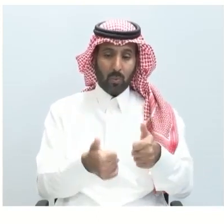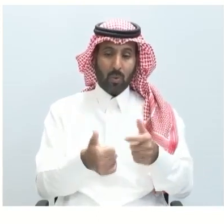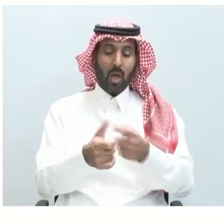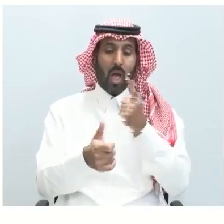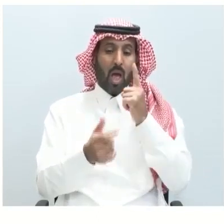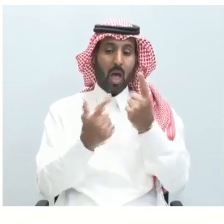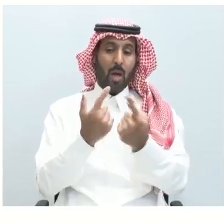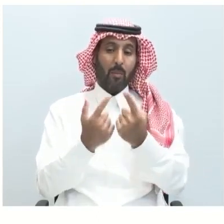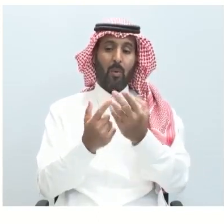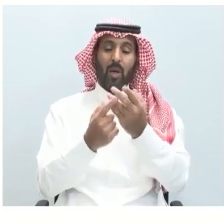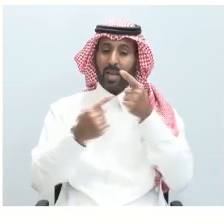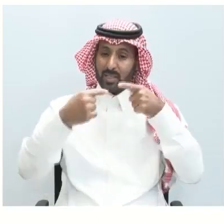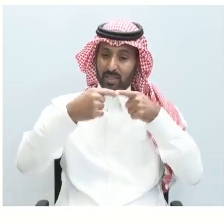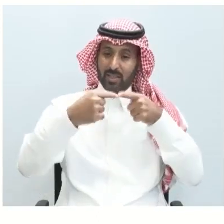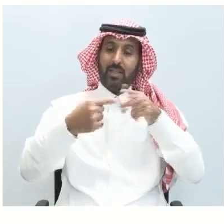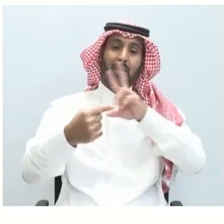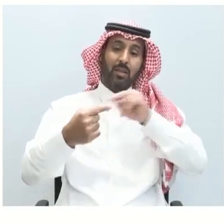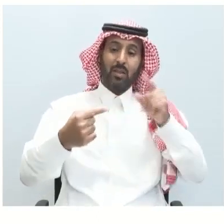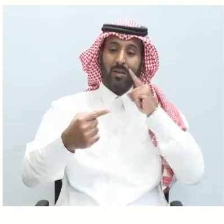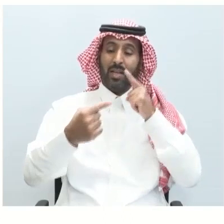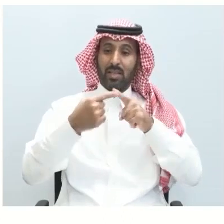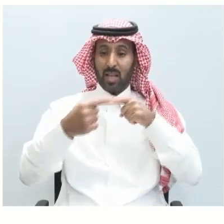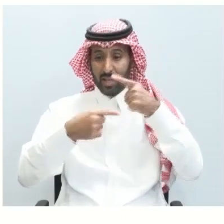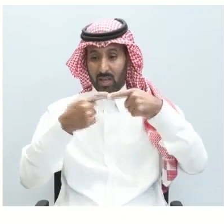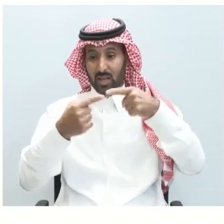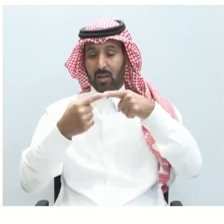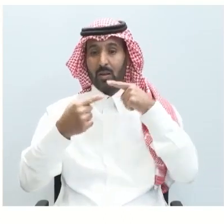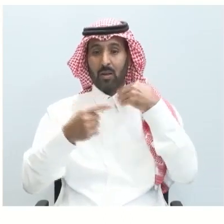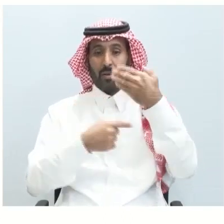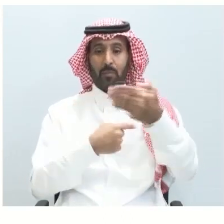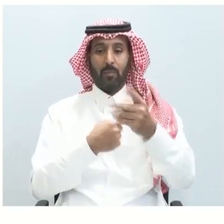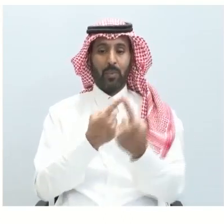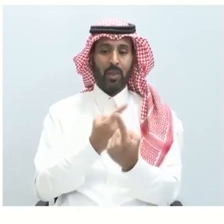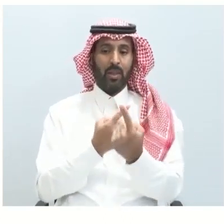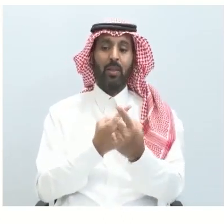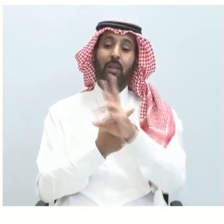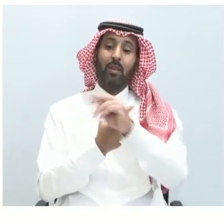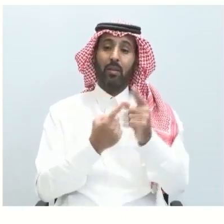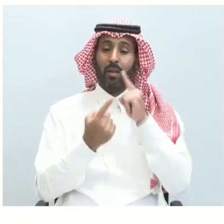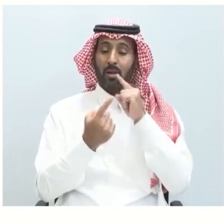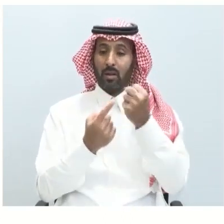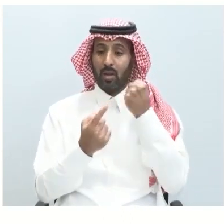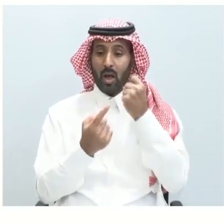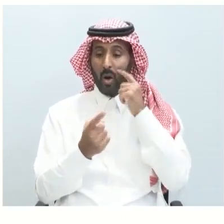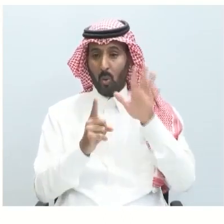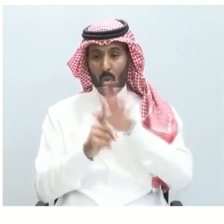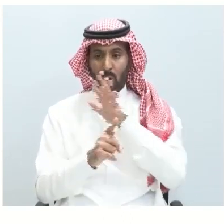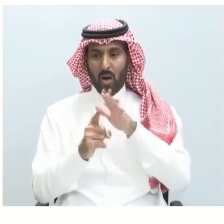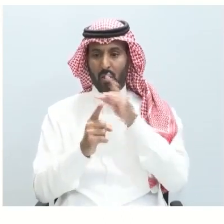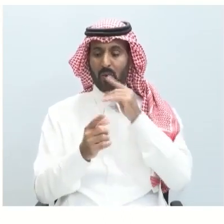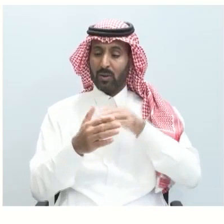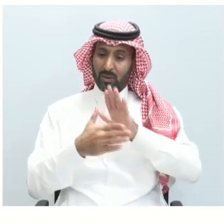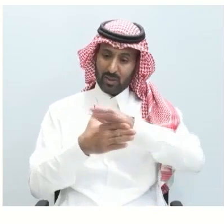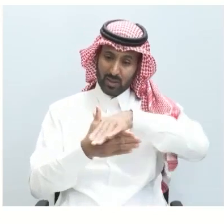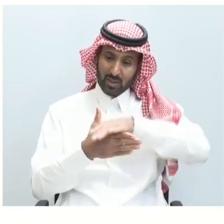الامامي والعكسي هنا نسميها الطردي هو الامامي تماما مثل تساوي القوه المؤثره في لعبه